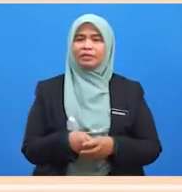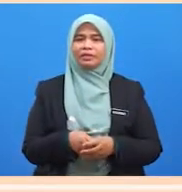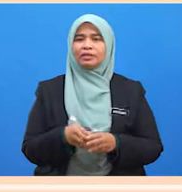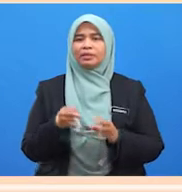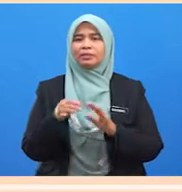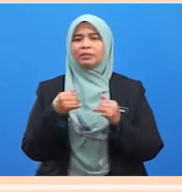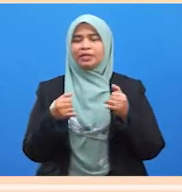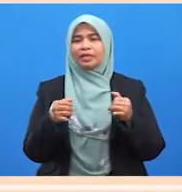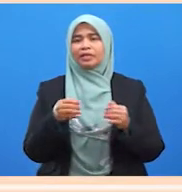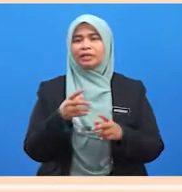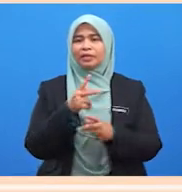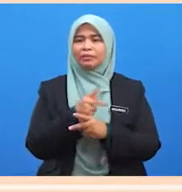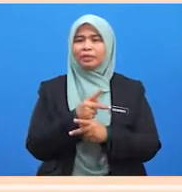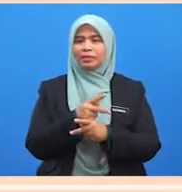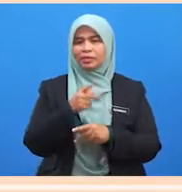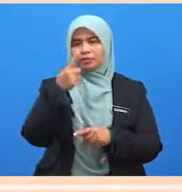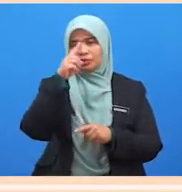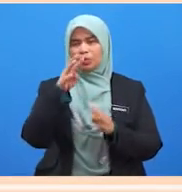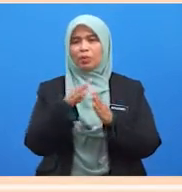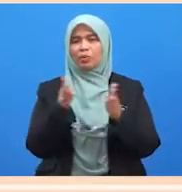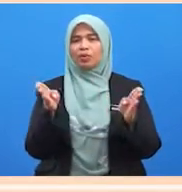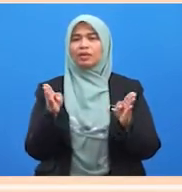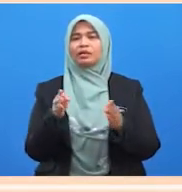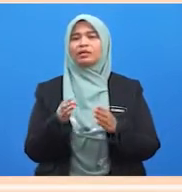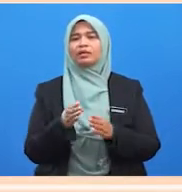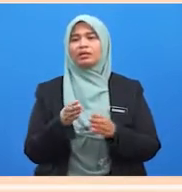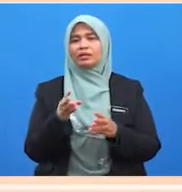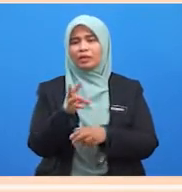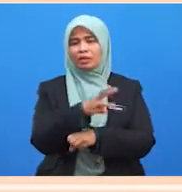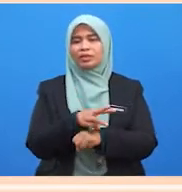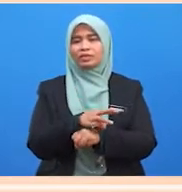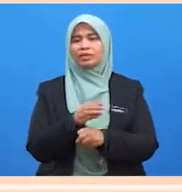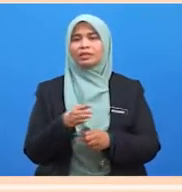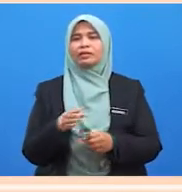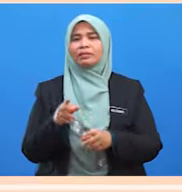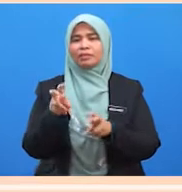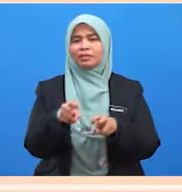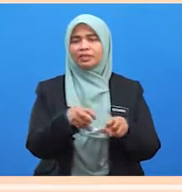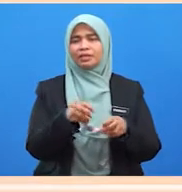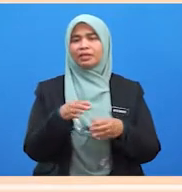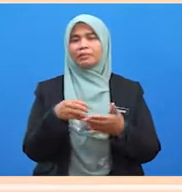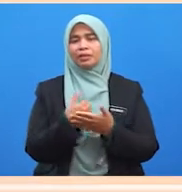B. Memainkan peranan untuk membuka kawasan pertanian baharu.